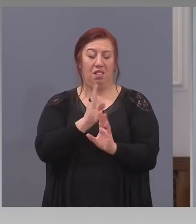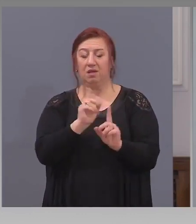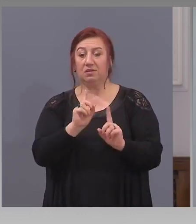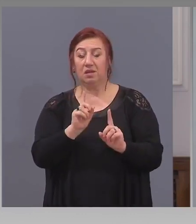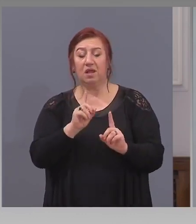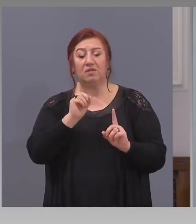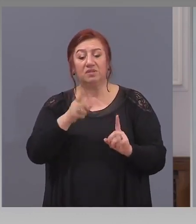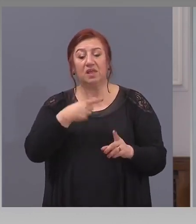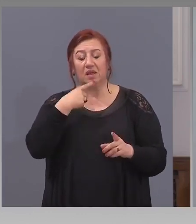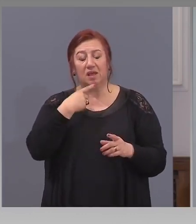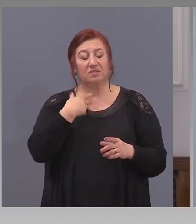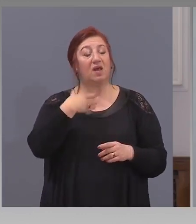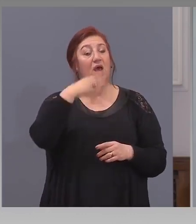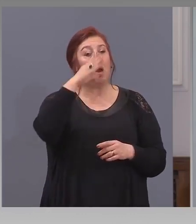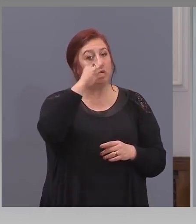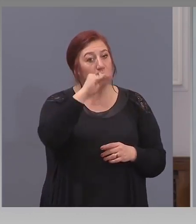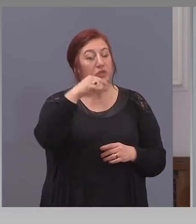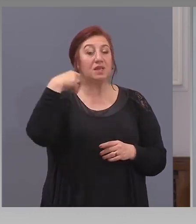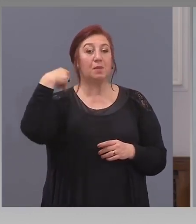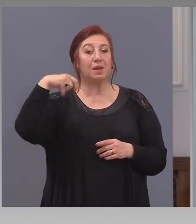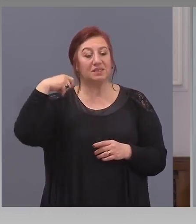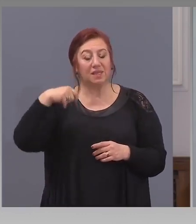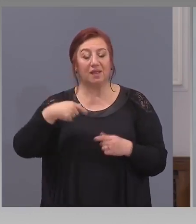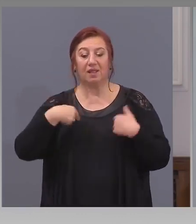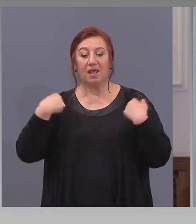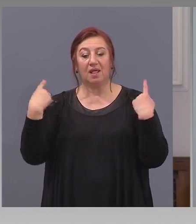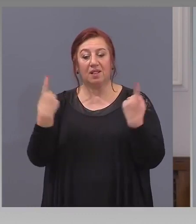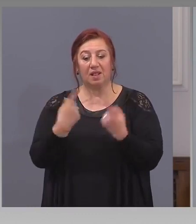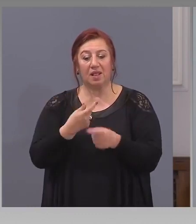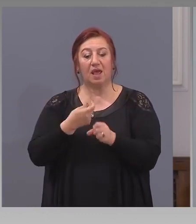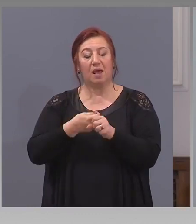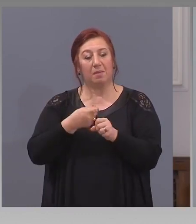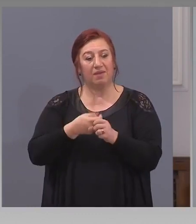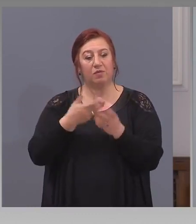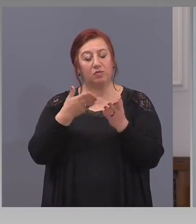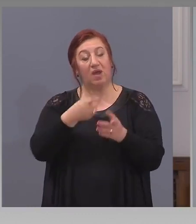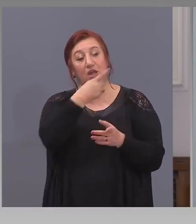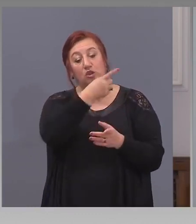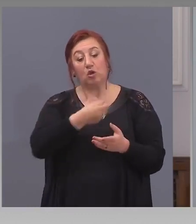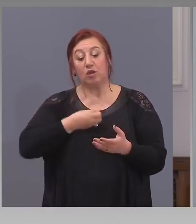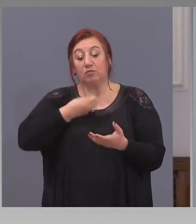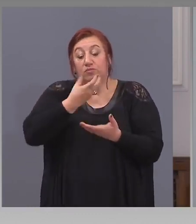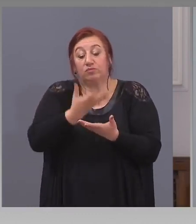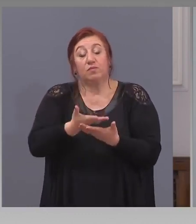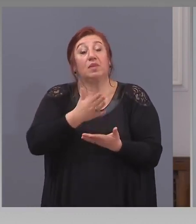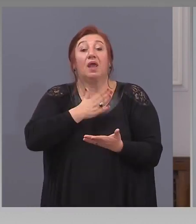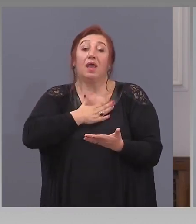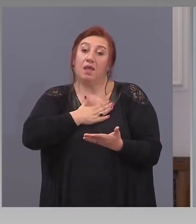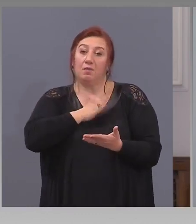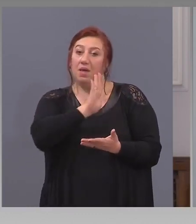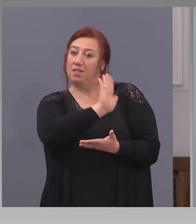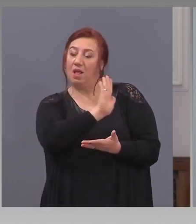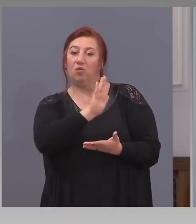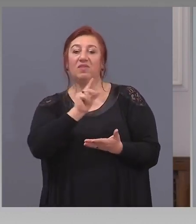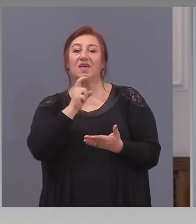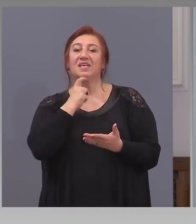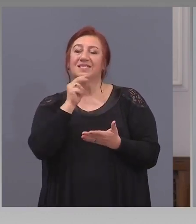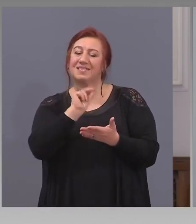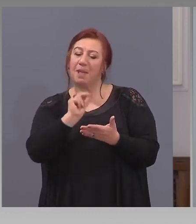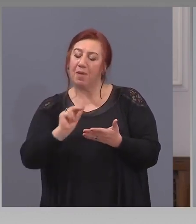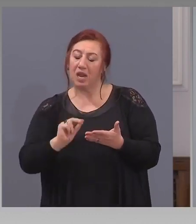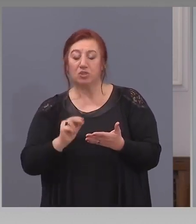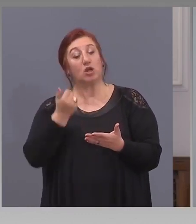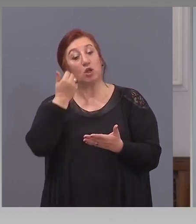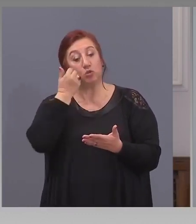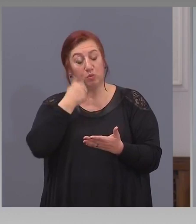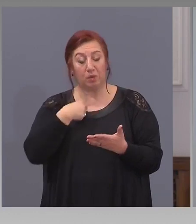господин президент, ние дойдохме, долагаме. Той си каза за бележките. Не е да не е казал в четвъртък. Да, но тези